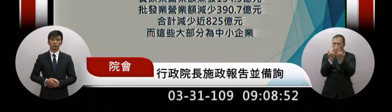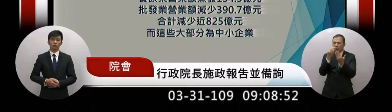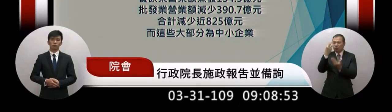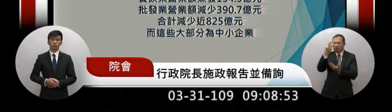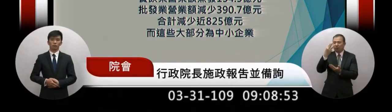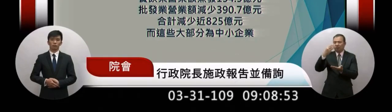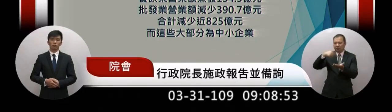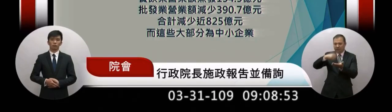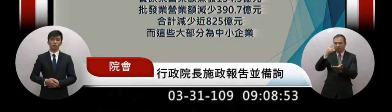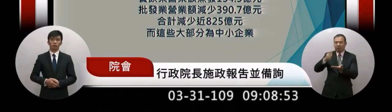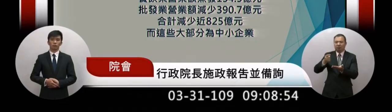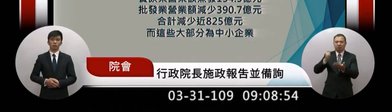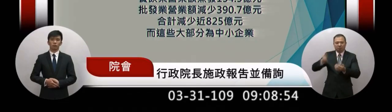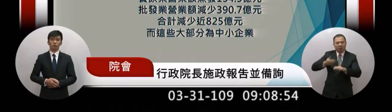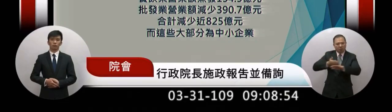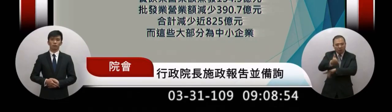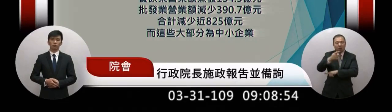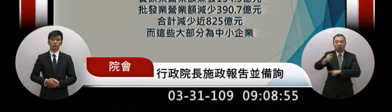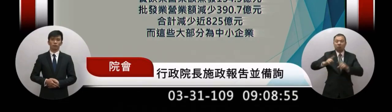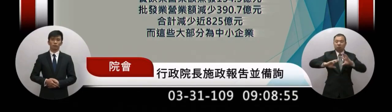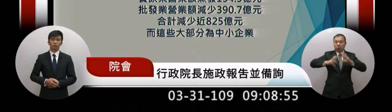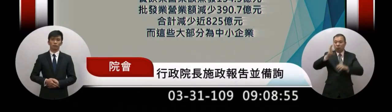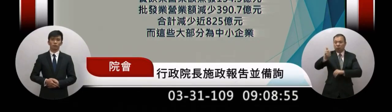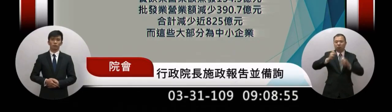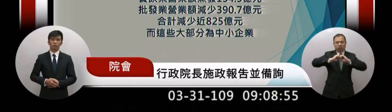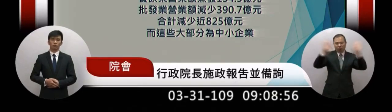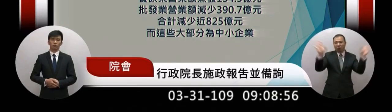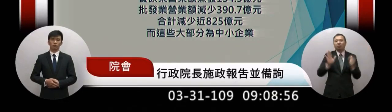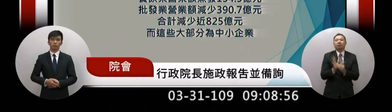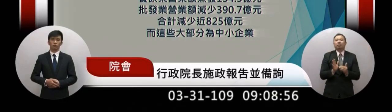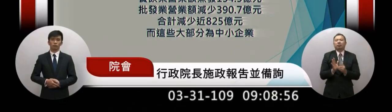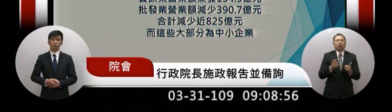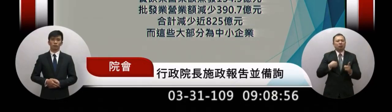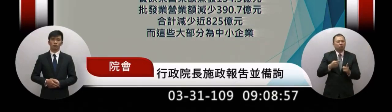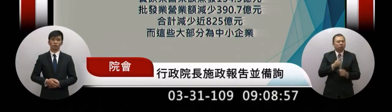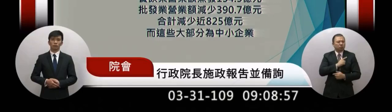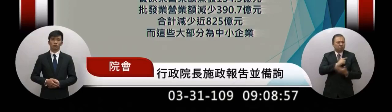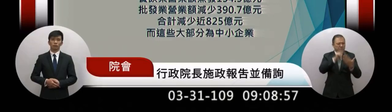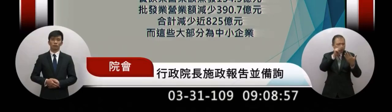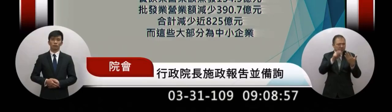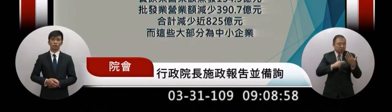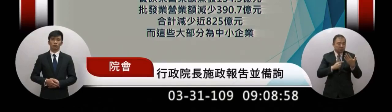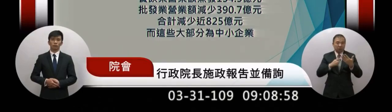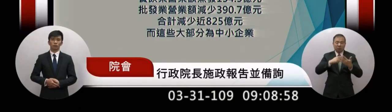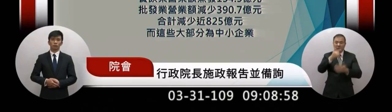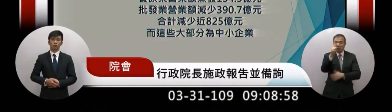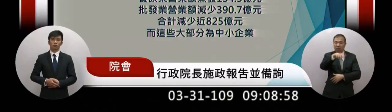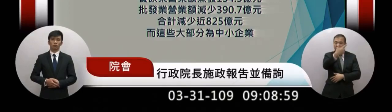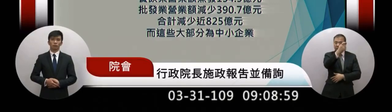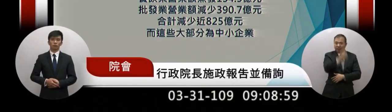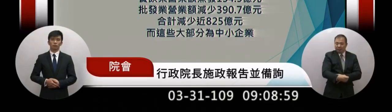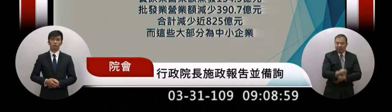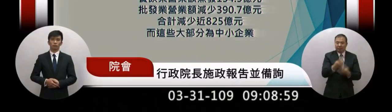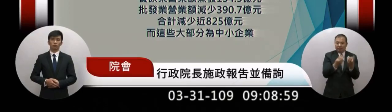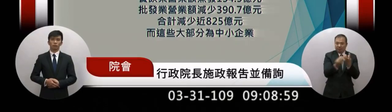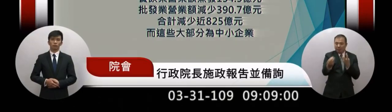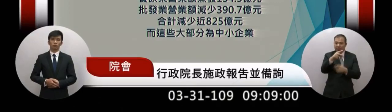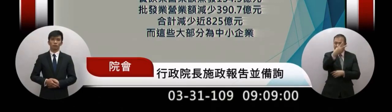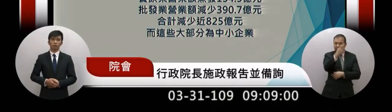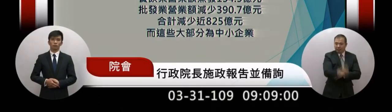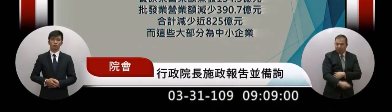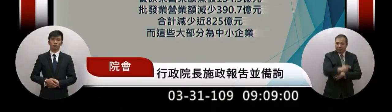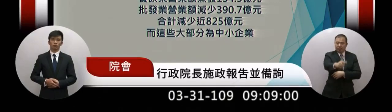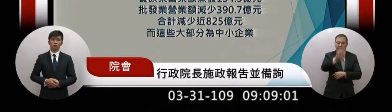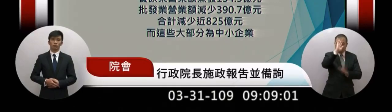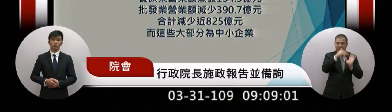公布实施了，但是据我了解其中600亿大概有200亿是防疫经费，200亿是纾